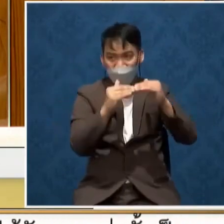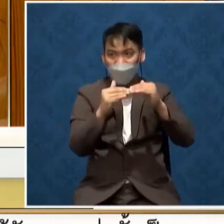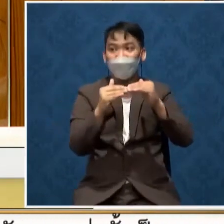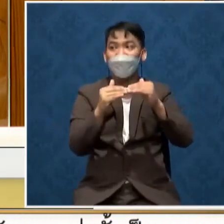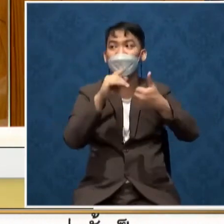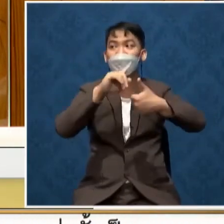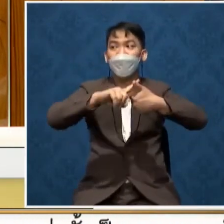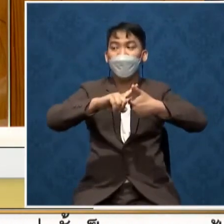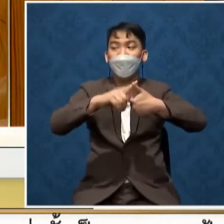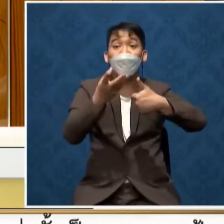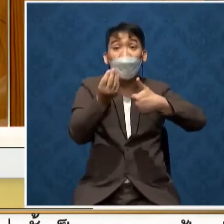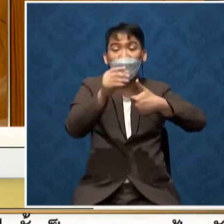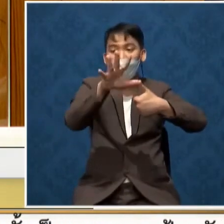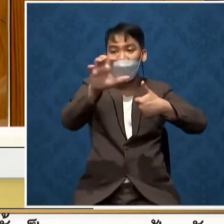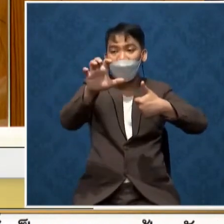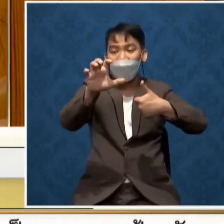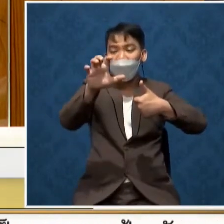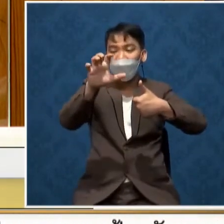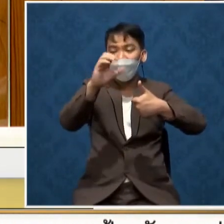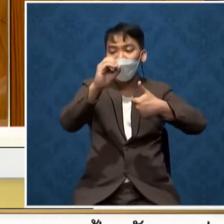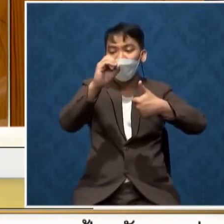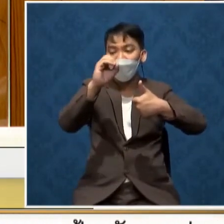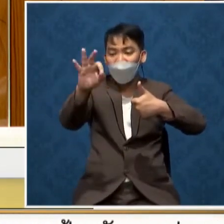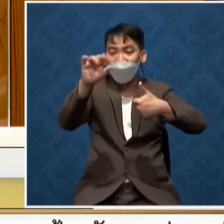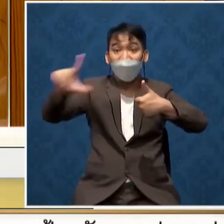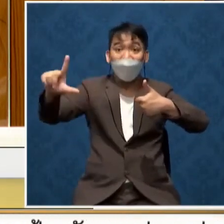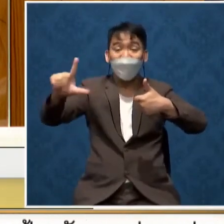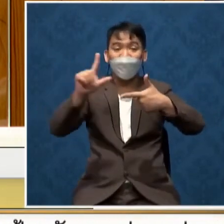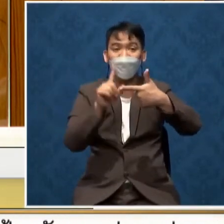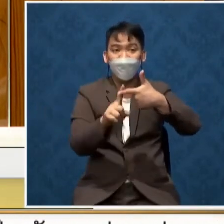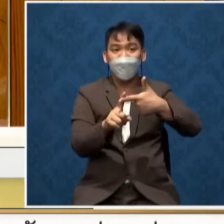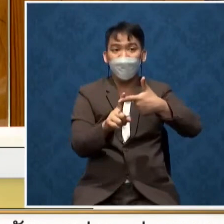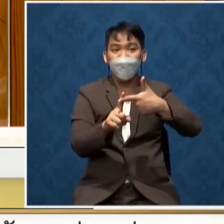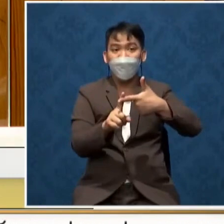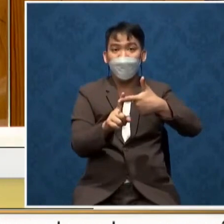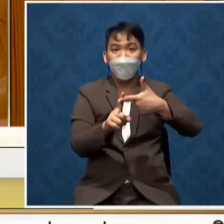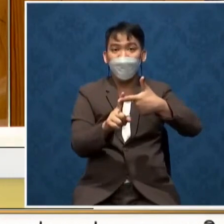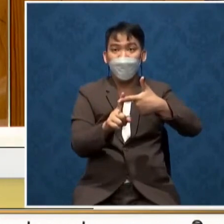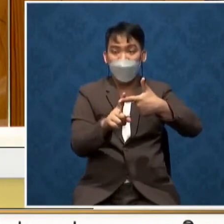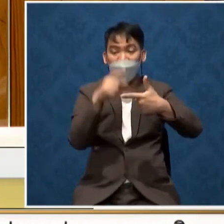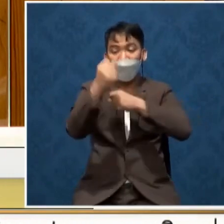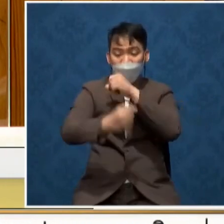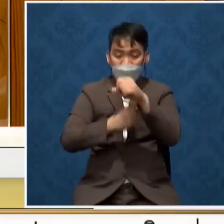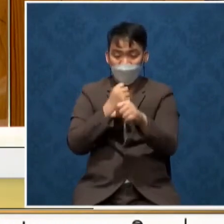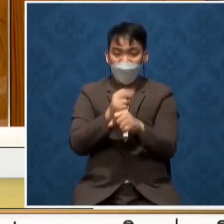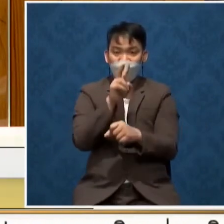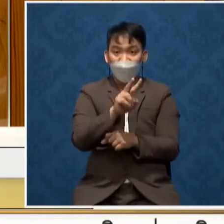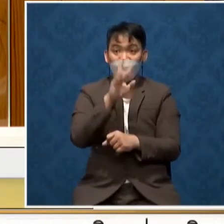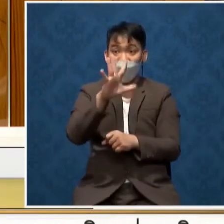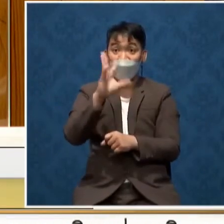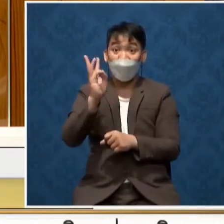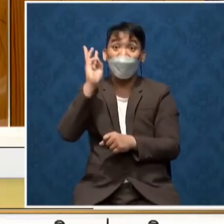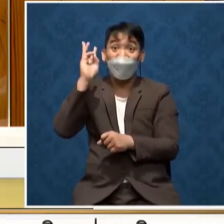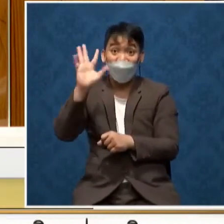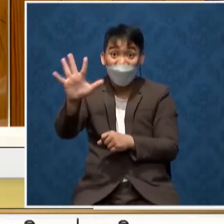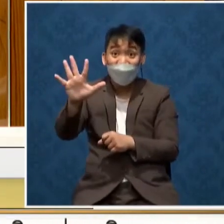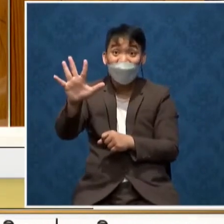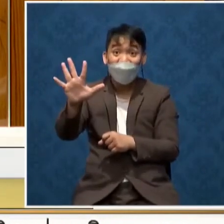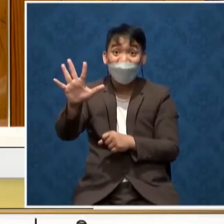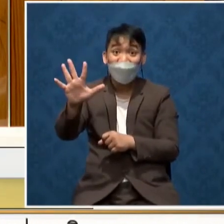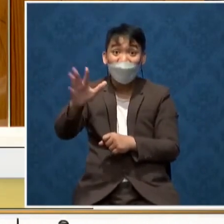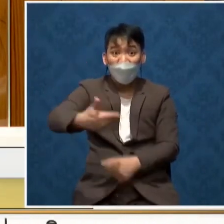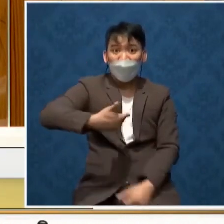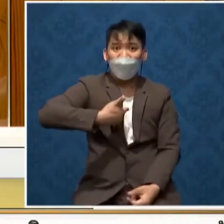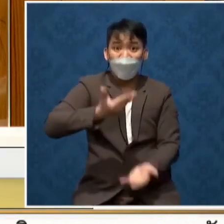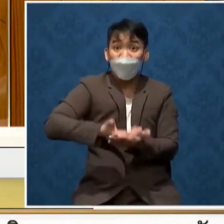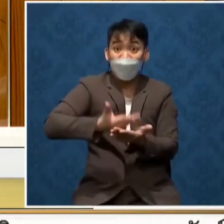ครับจำนวน509ล้านบาทและในปีพ.ศ. 2565ก็ไม่ได้มีการขอมาจึง